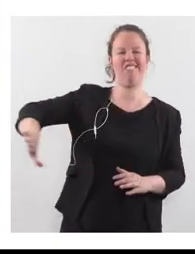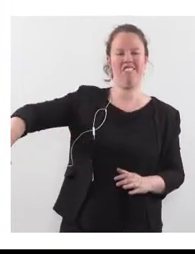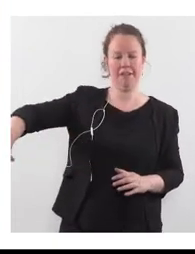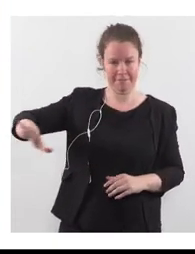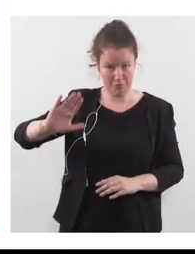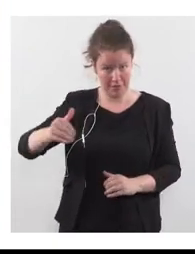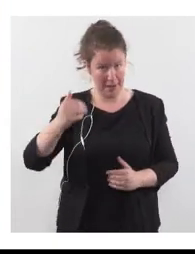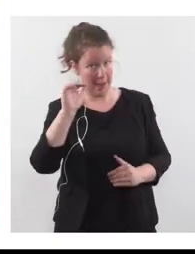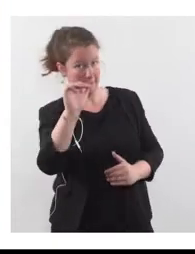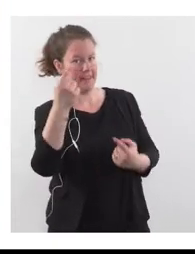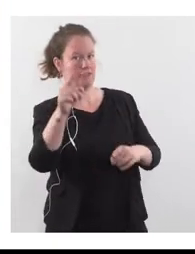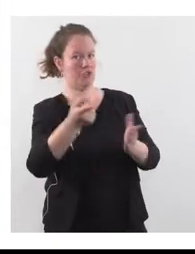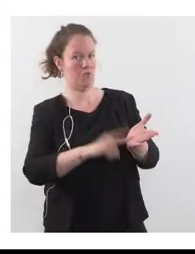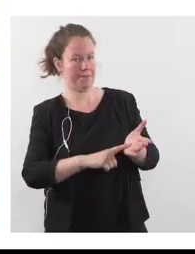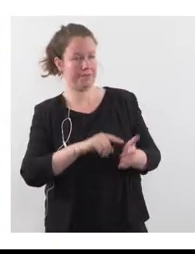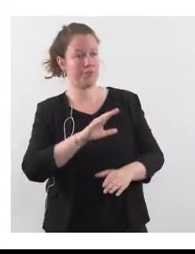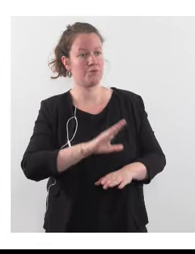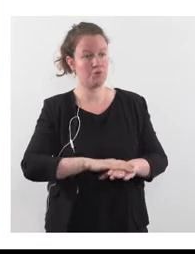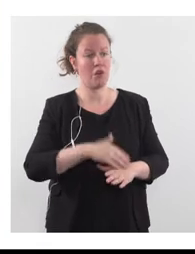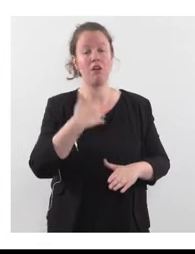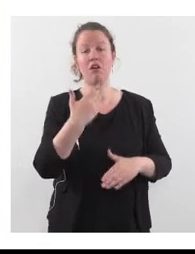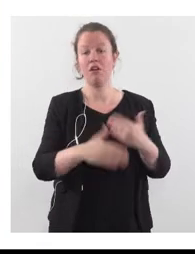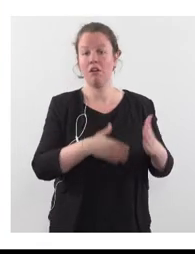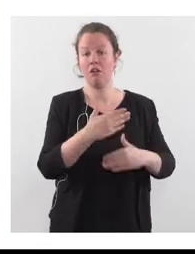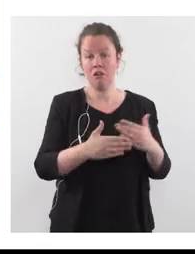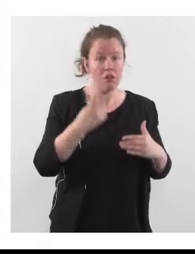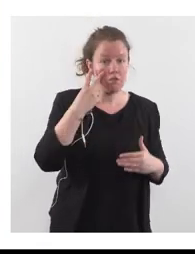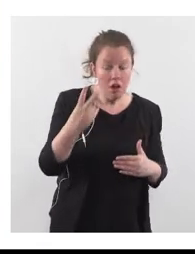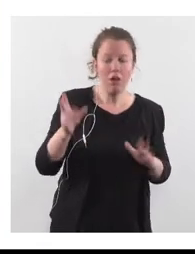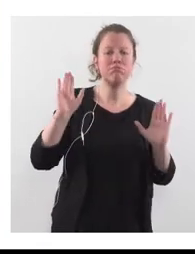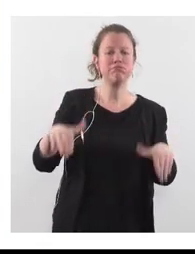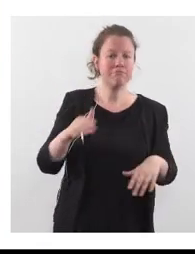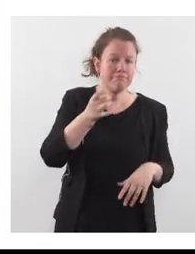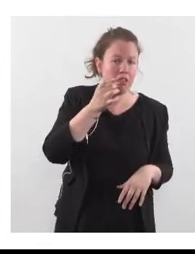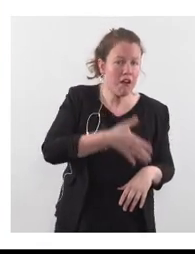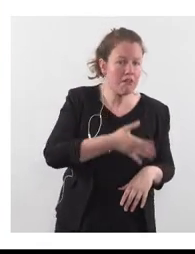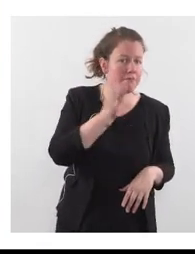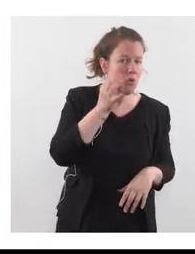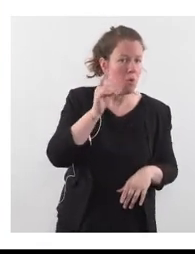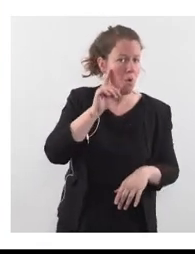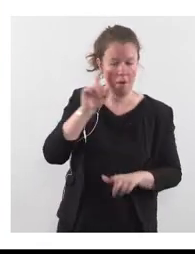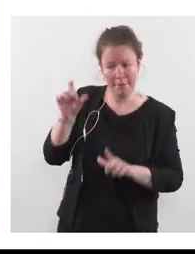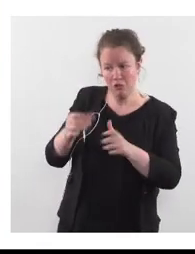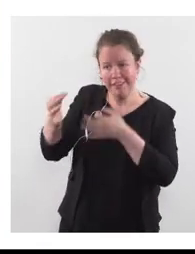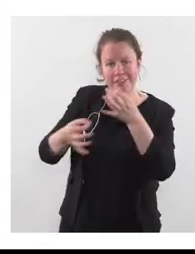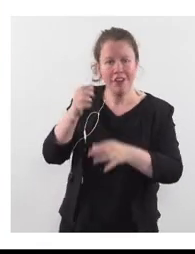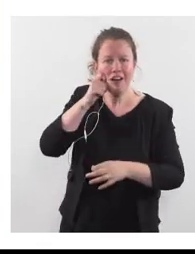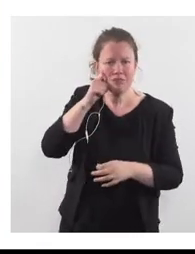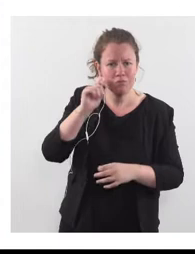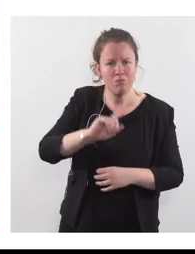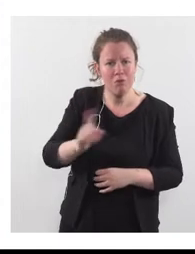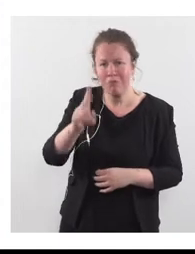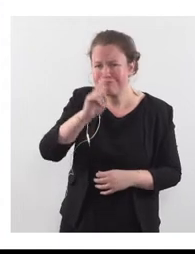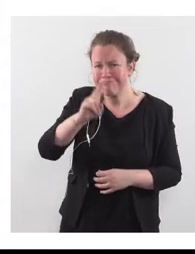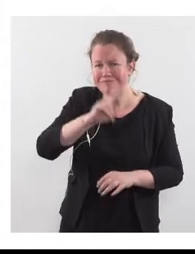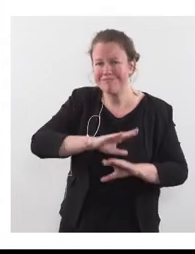conclu que ses propos inappropriés avaient été énoncés comme des plaisanteries. Nous avons présenté des observations devant le